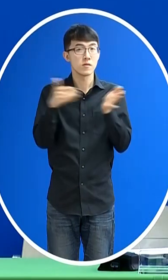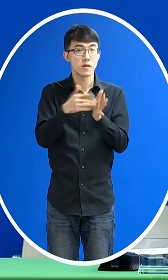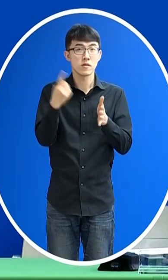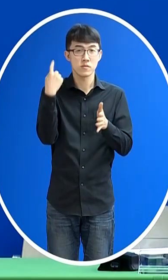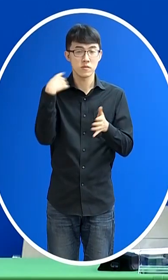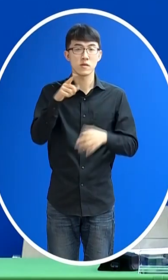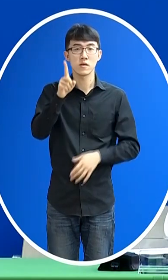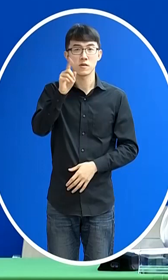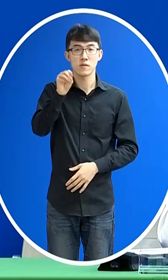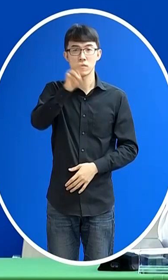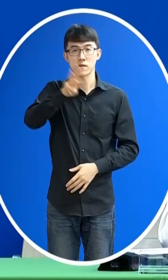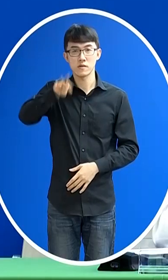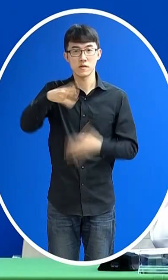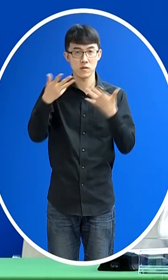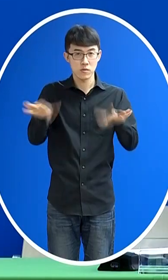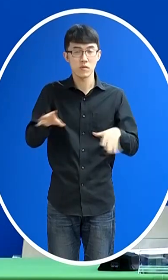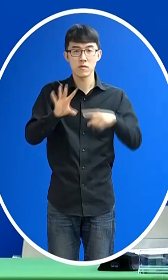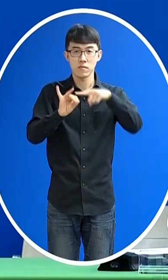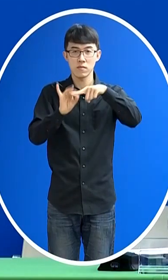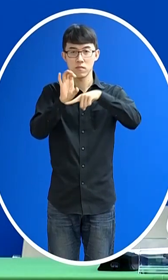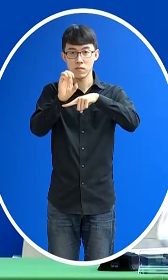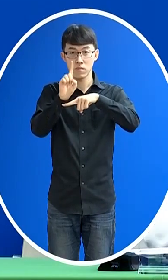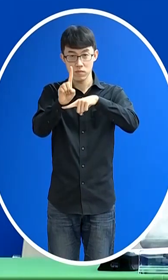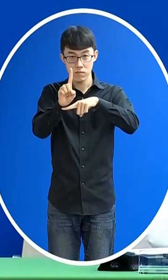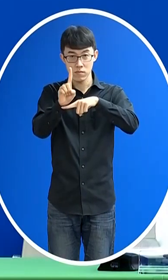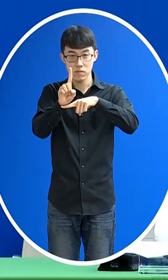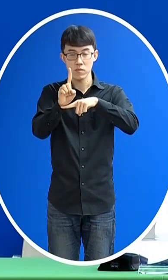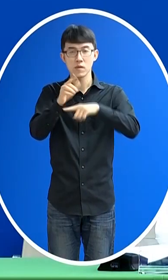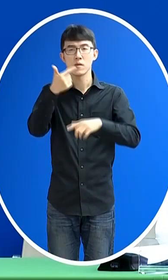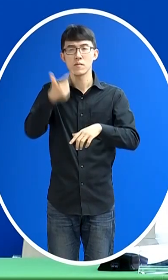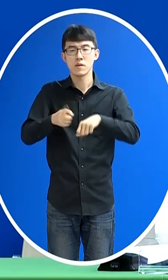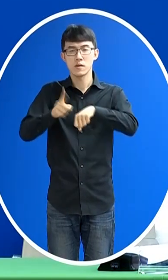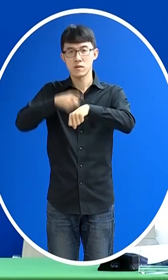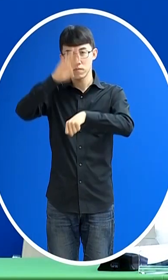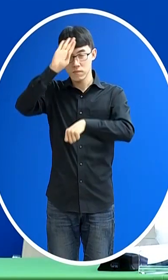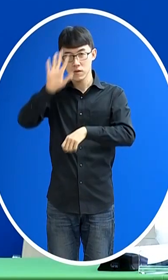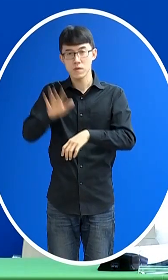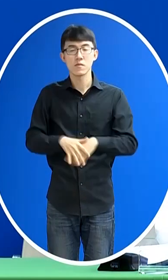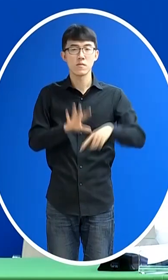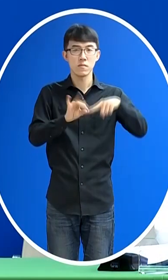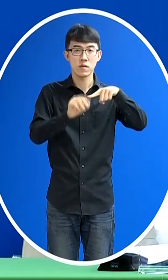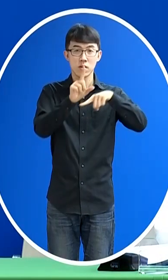头，91%是具有这个慢性病史，那